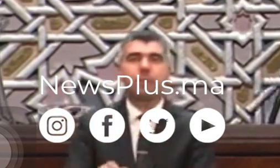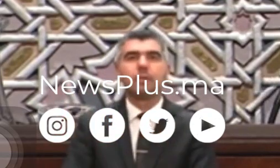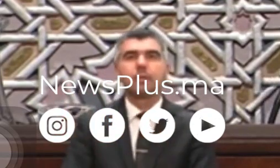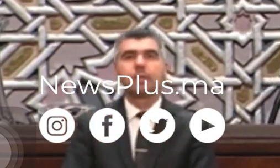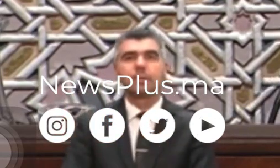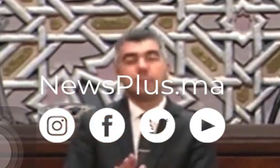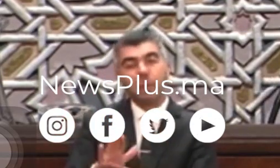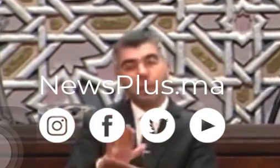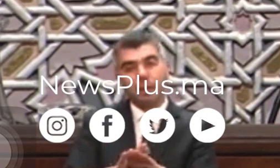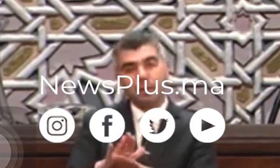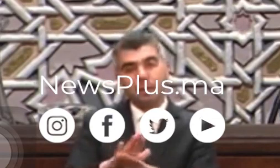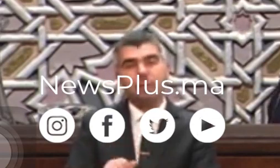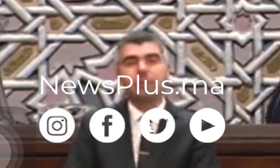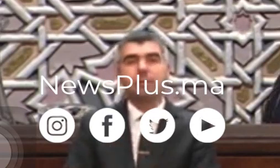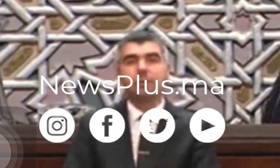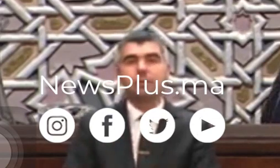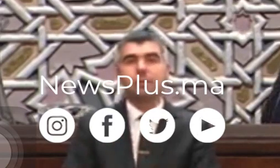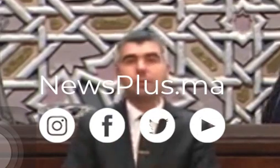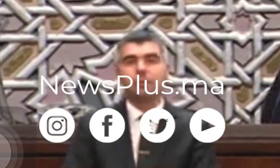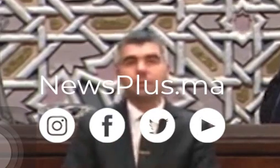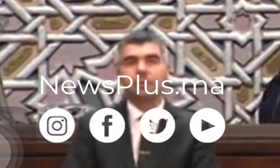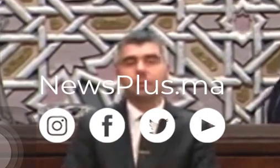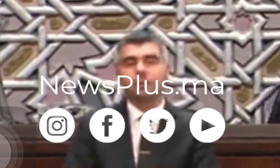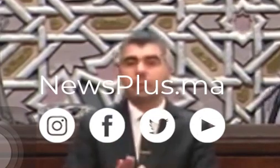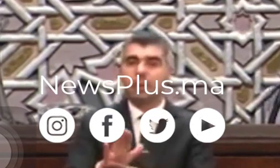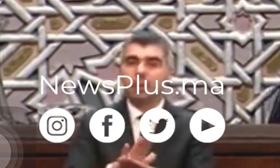رجاء، لذلك لذلك رجاء،